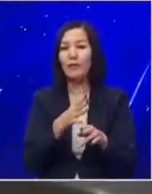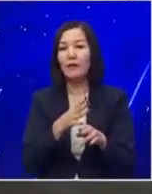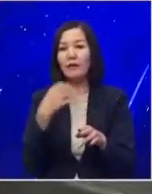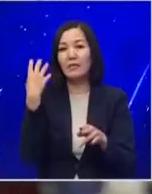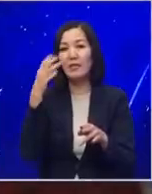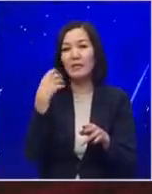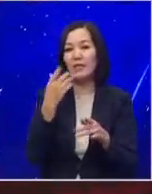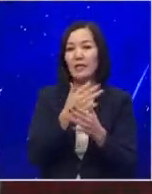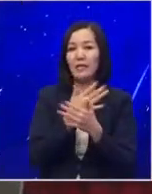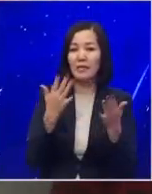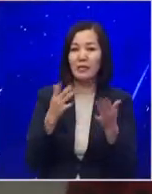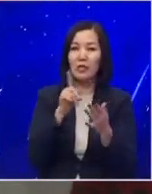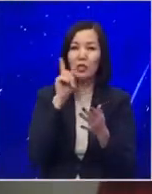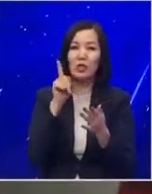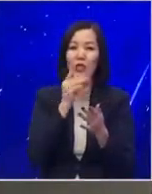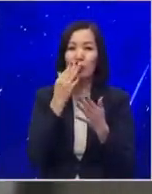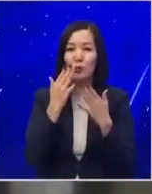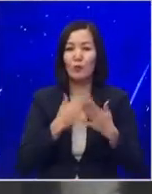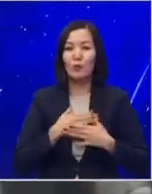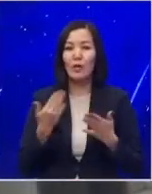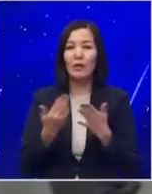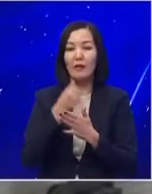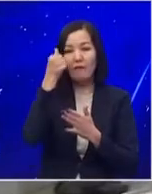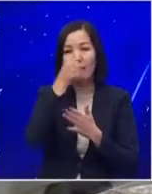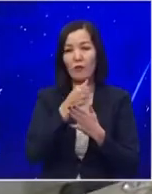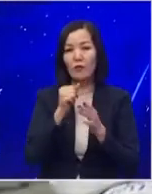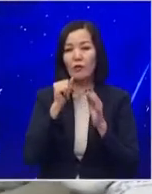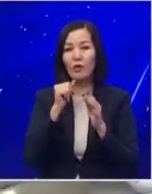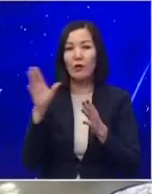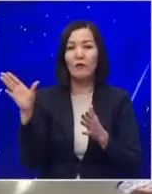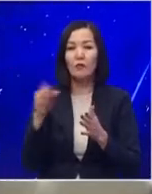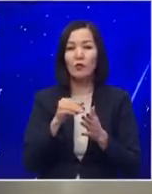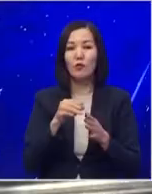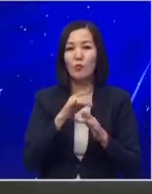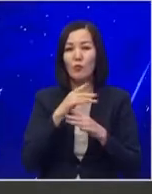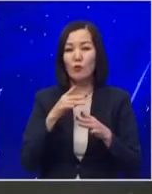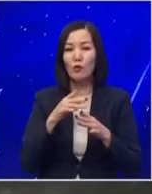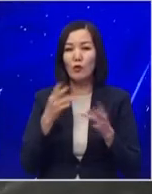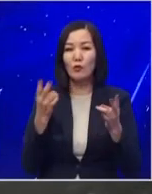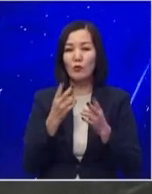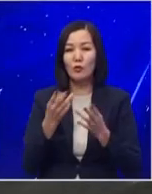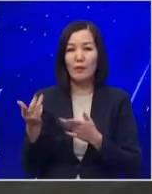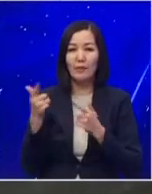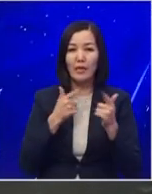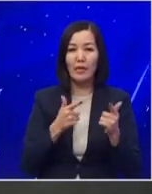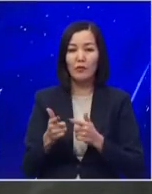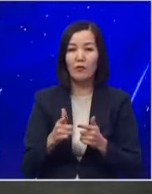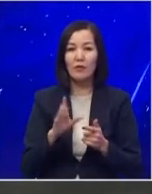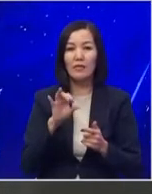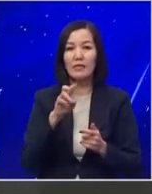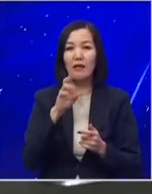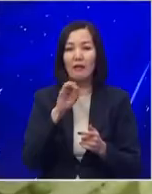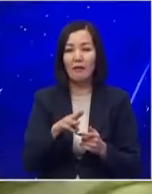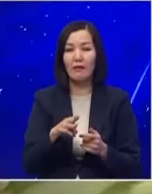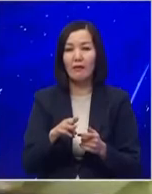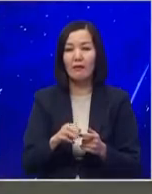грибов овощей и фруктов поэтому новогоднее меню невозможно представить без салатов будет ли это классический оливье или любой другой рецепт